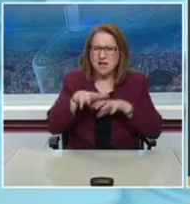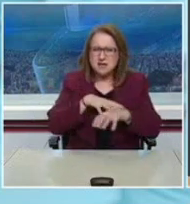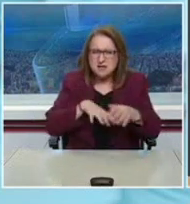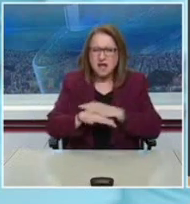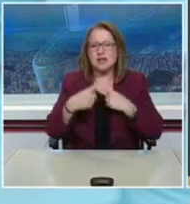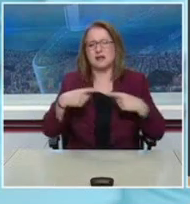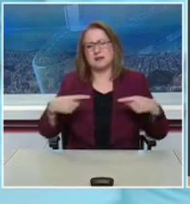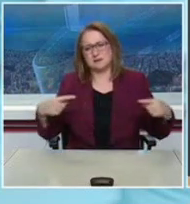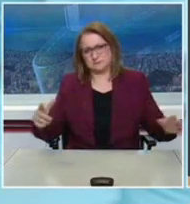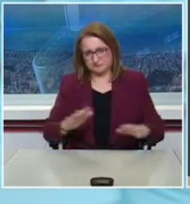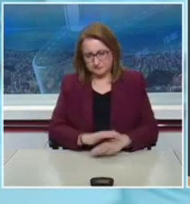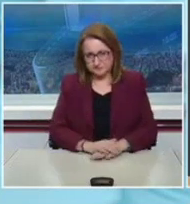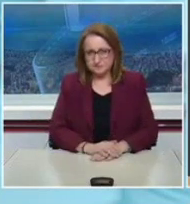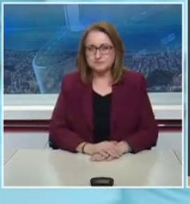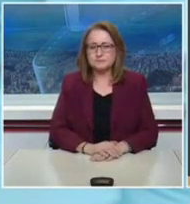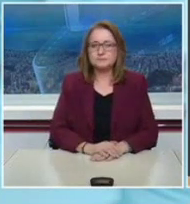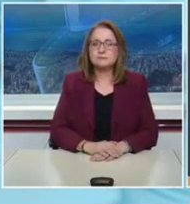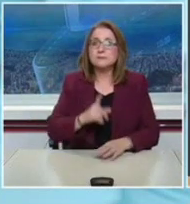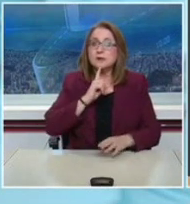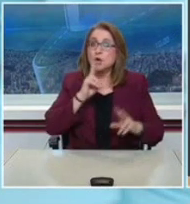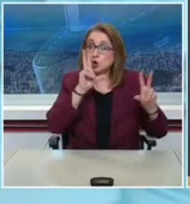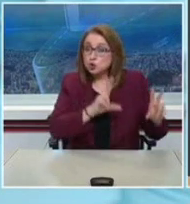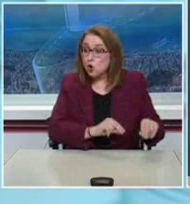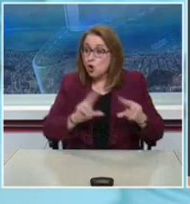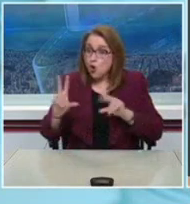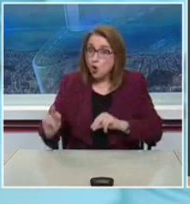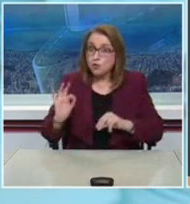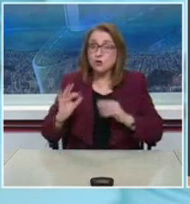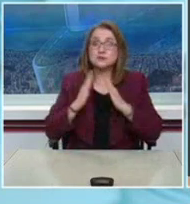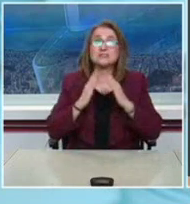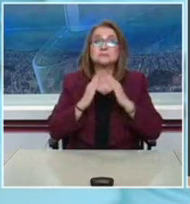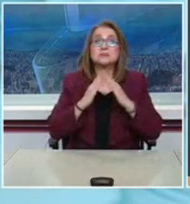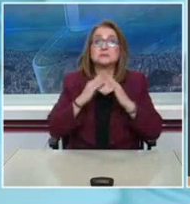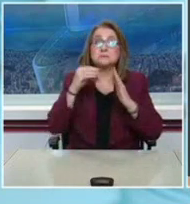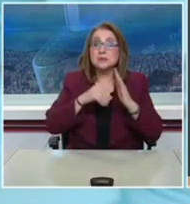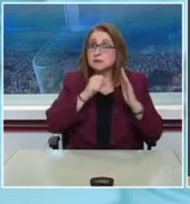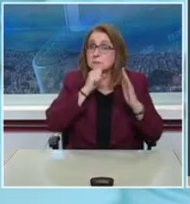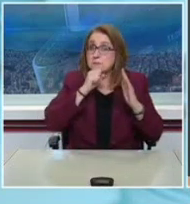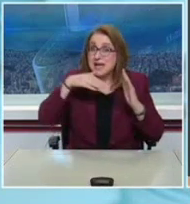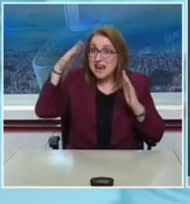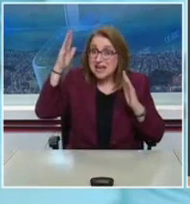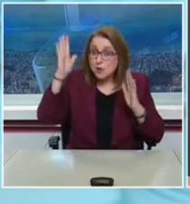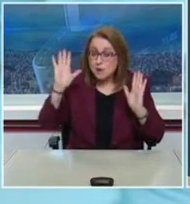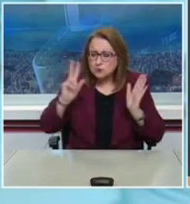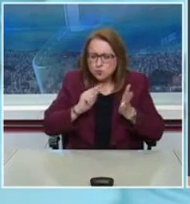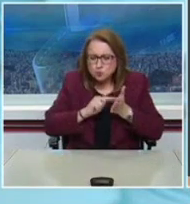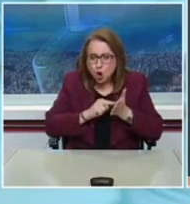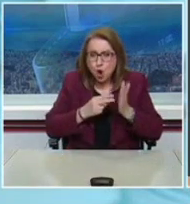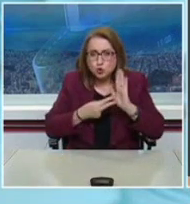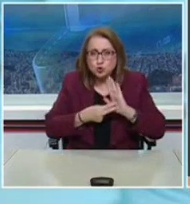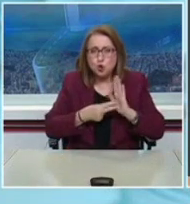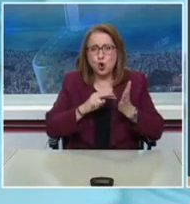Παρόμοια εικόνα πρέπει να έχουμε και για τα σπίτια μας, αν έχουμε ηλικιωμένους και ανθρώπους αυξημένου κινδύνου. Χρειάζεται ιδιαίτερη